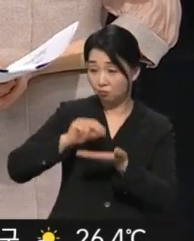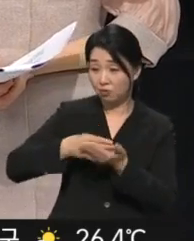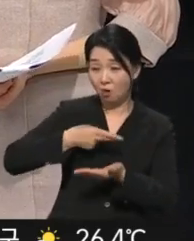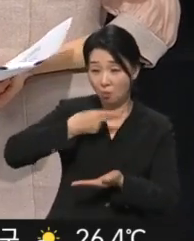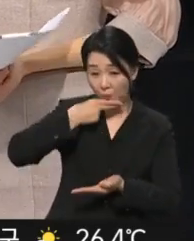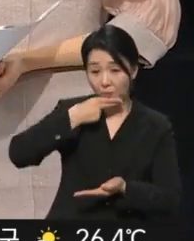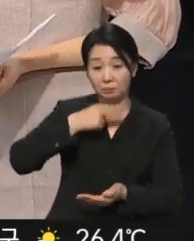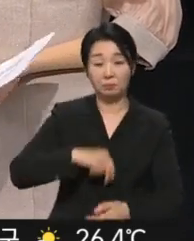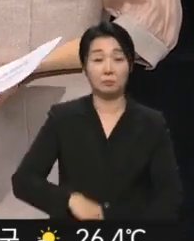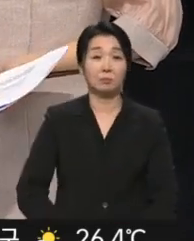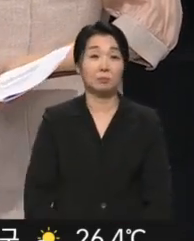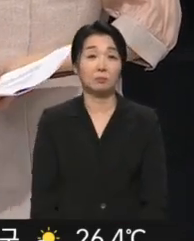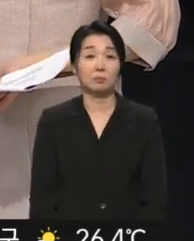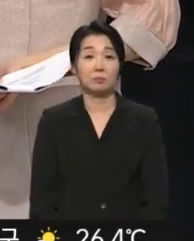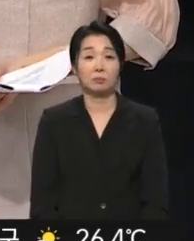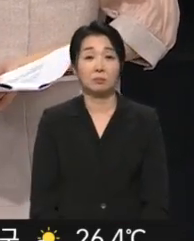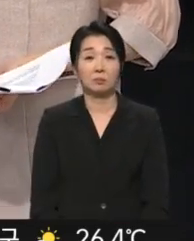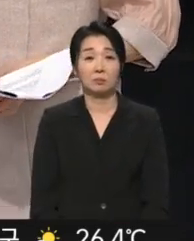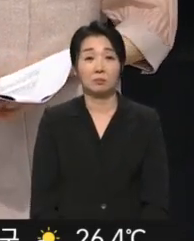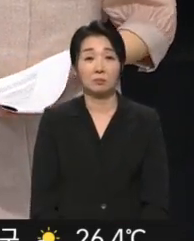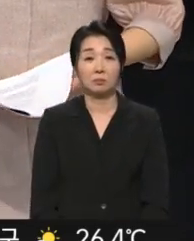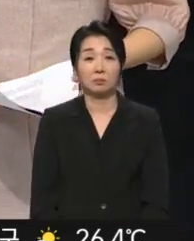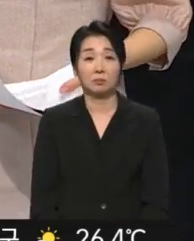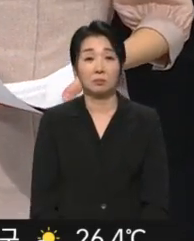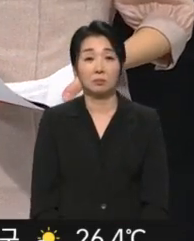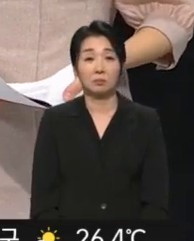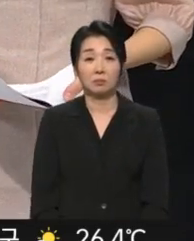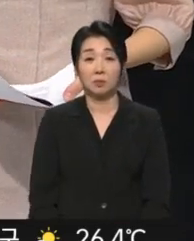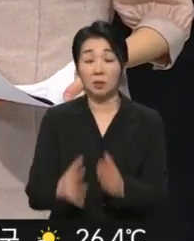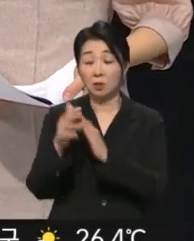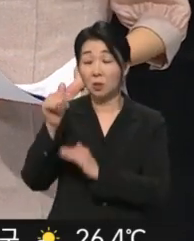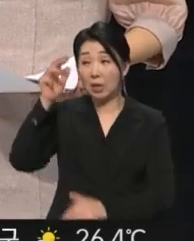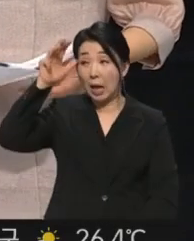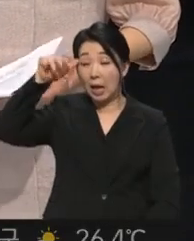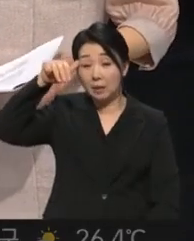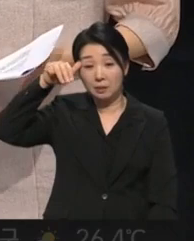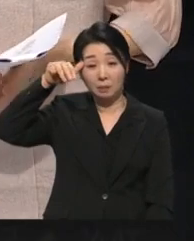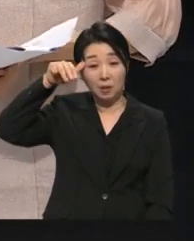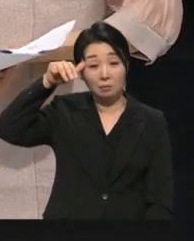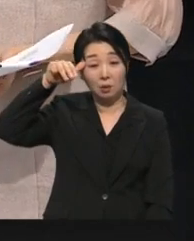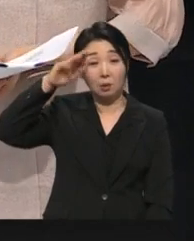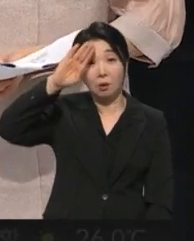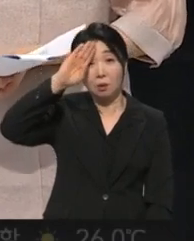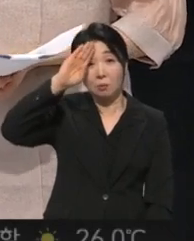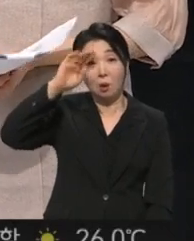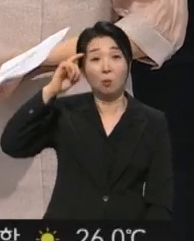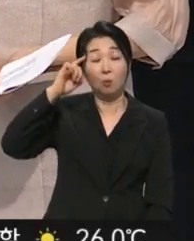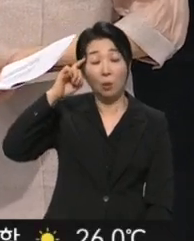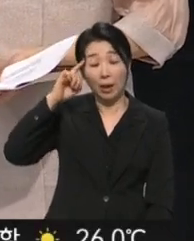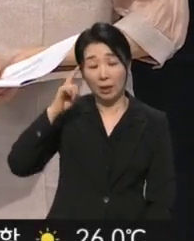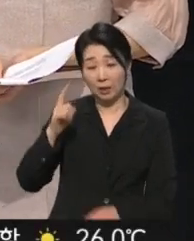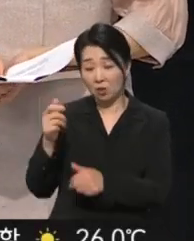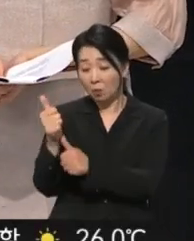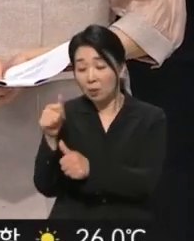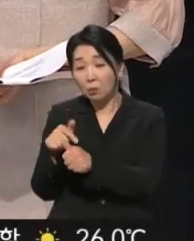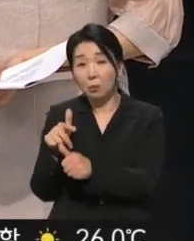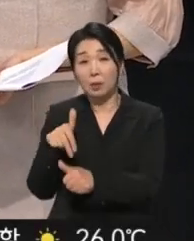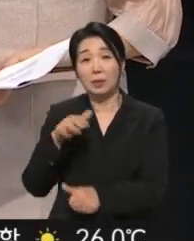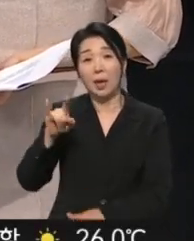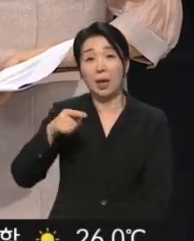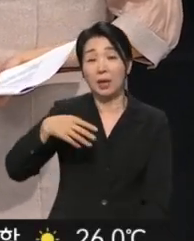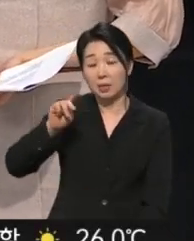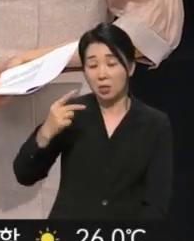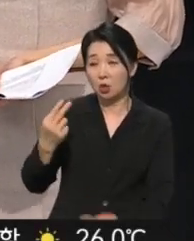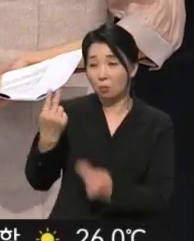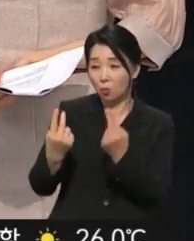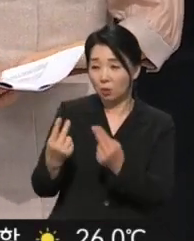전혀 문제가 없다는 인상을 받았다고 전했습니다. 전 씨의 알츠하이머에 대해서도 캐디보다 더 정확하게 본인 타수를